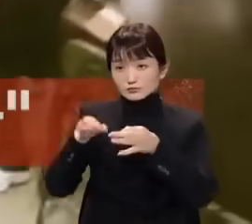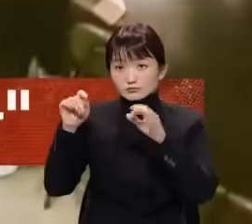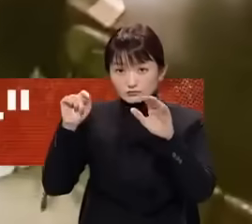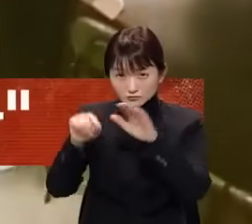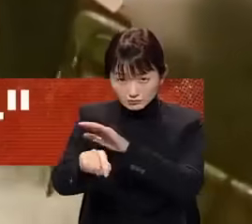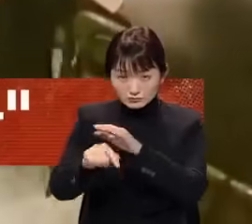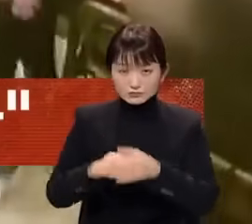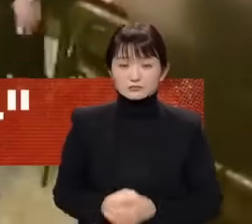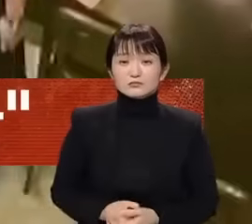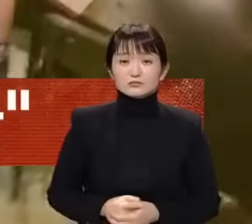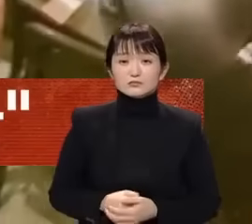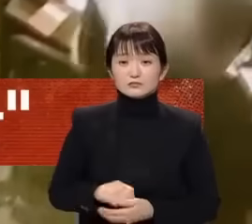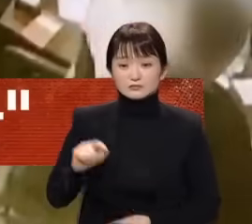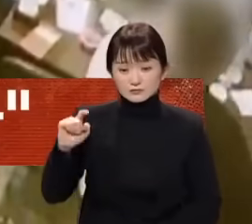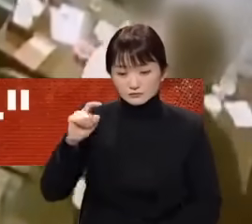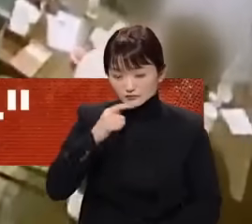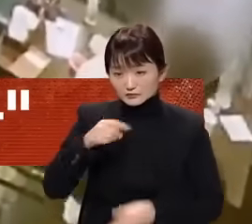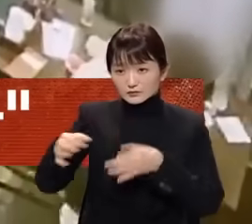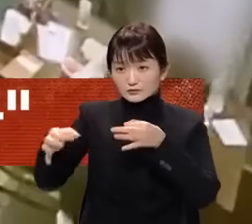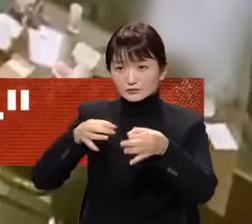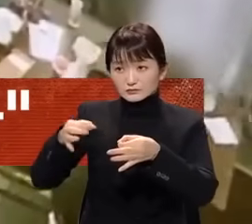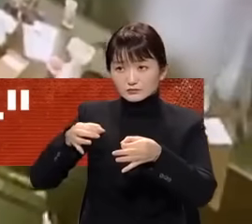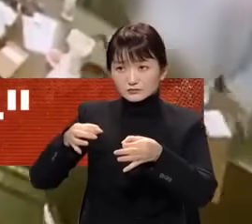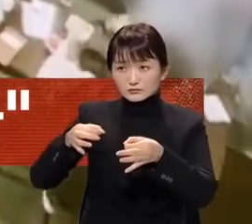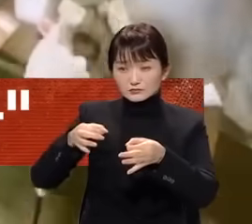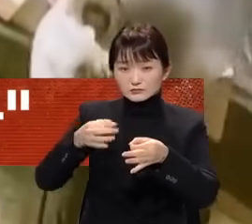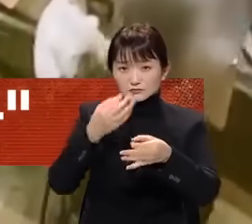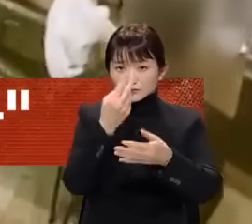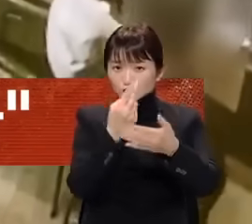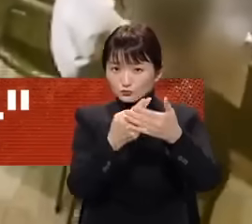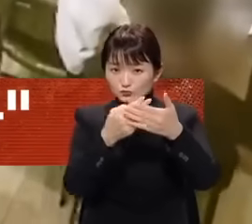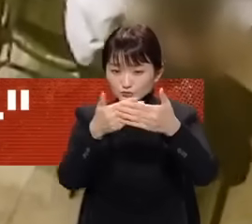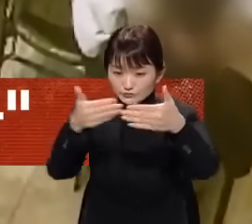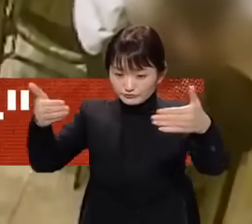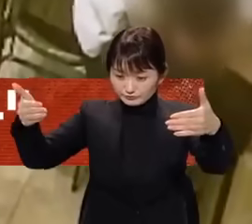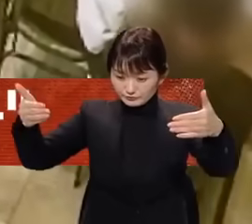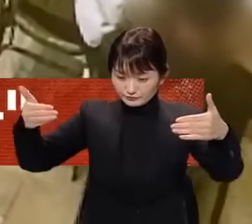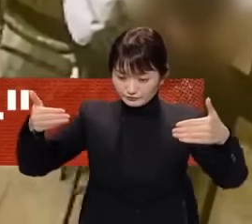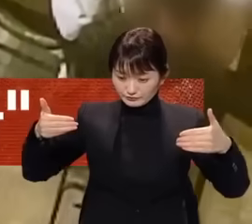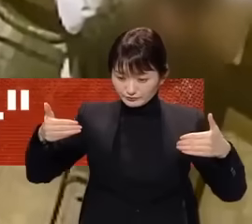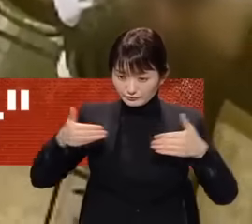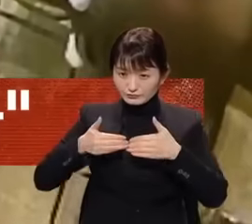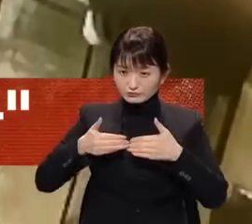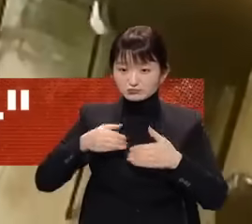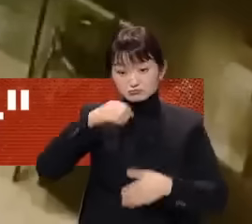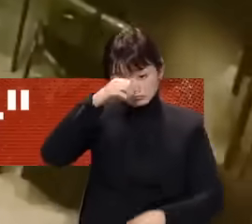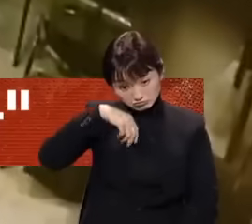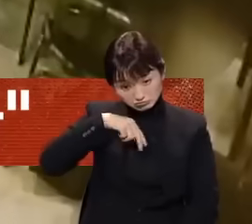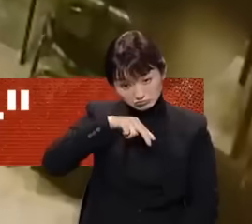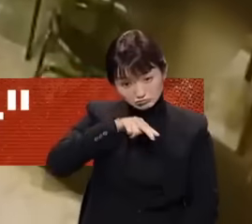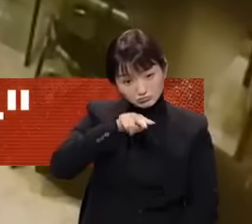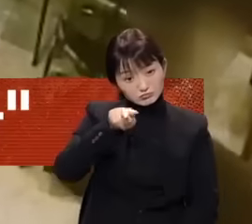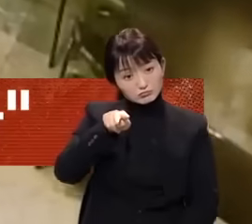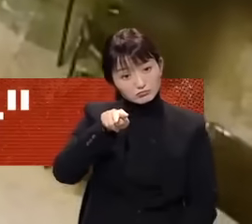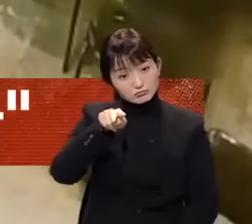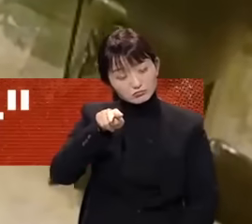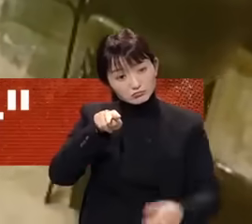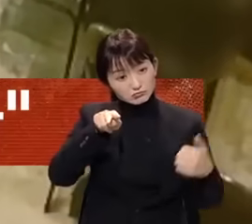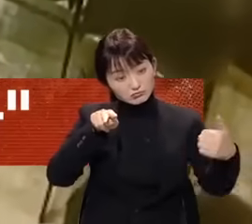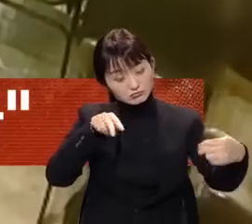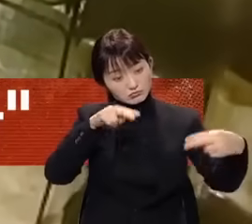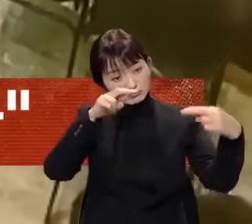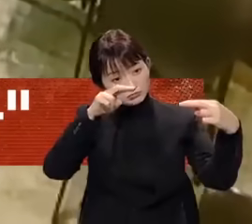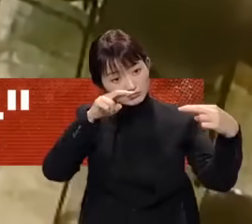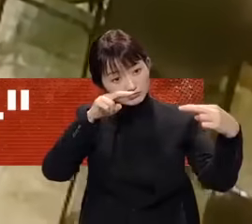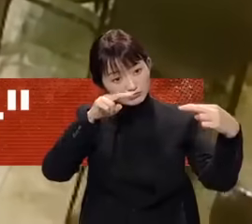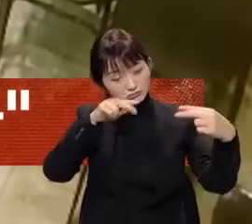식당 통유리 창으로 돼 있는 곳이었는데 그러다가 무심코 창밖을 봤습니다. 그런데 길가에 서 있던 한 남성이랑 눈이 마주칩니다. 그런데 이 길에 서